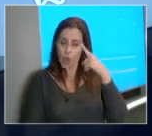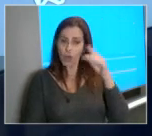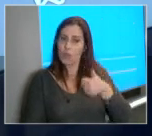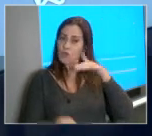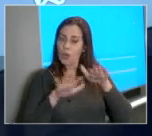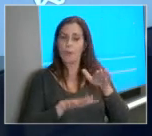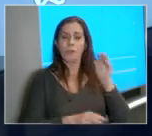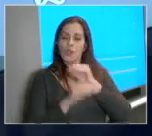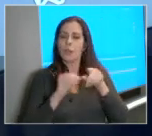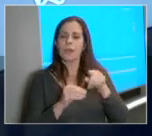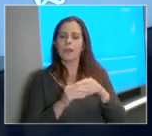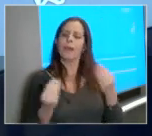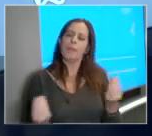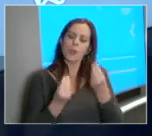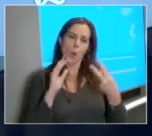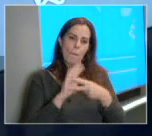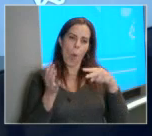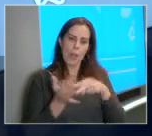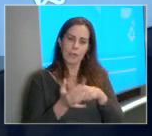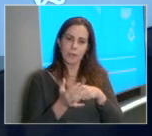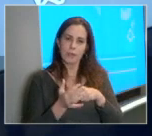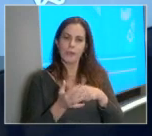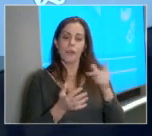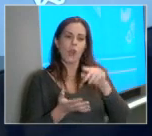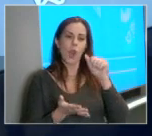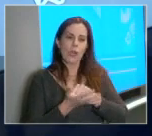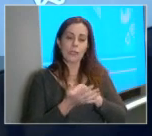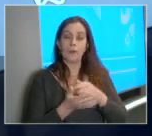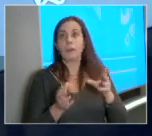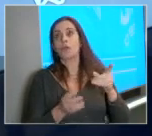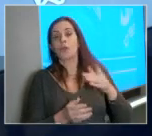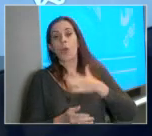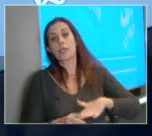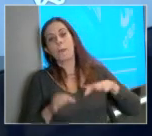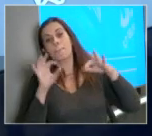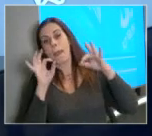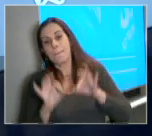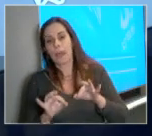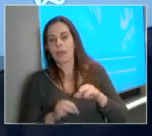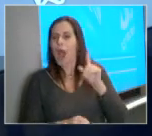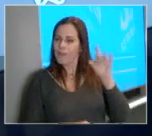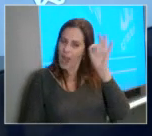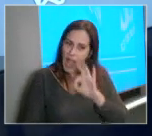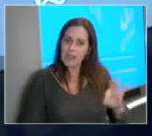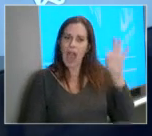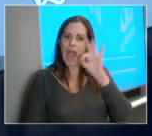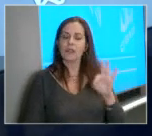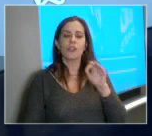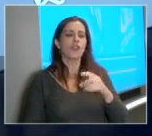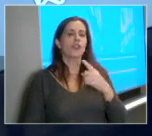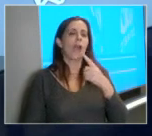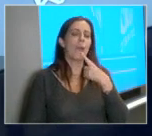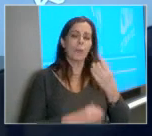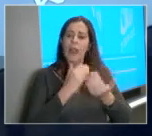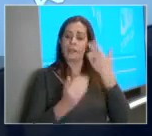שראש הממשלה משתמש בזה כטריקים פוליטיים, ולא חלילה כוונותיו אמיתיות. אבל עדיין, כשהם